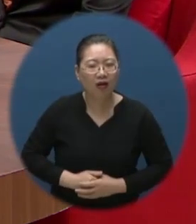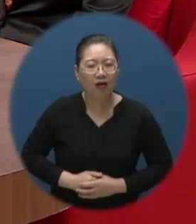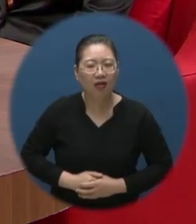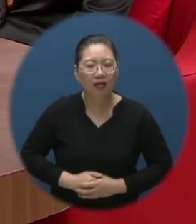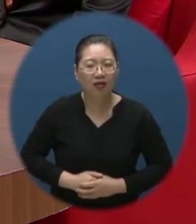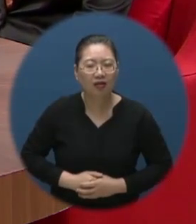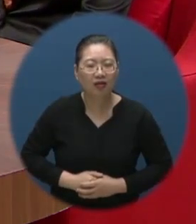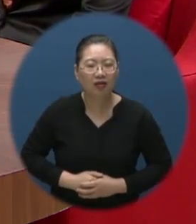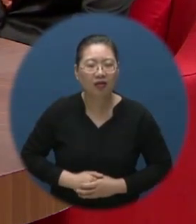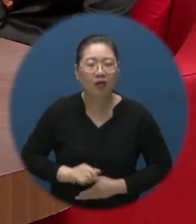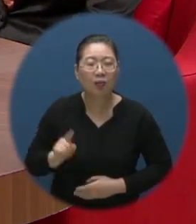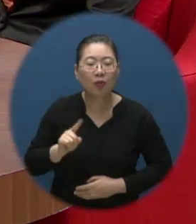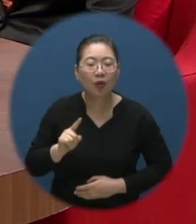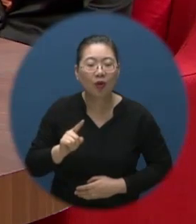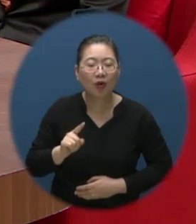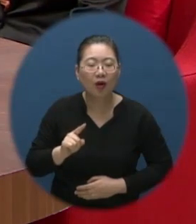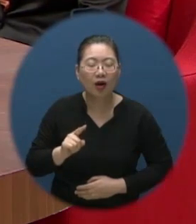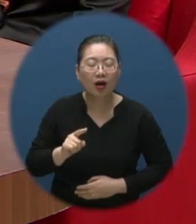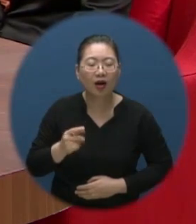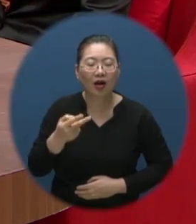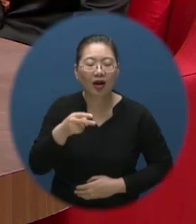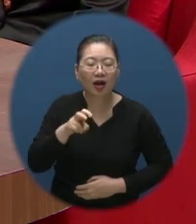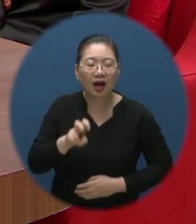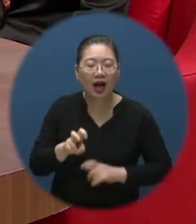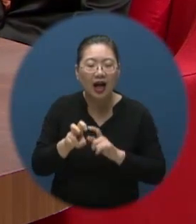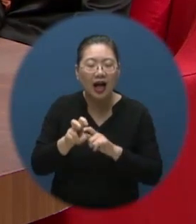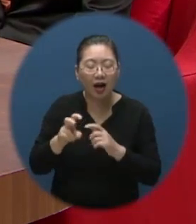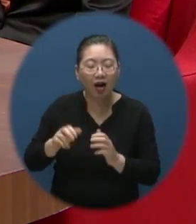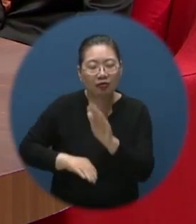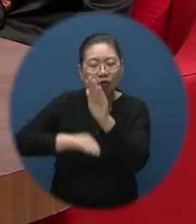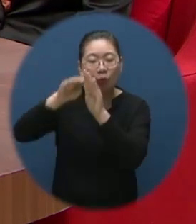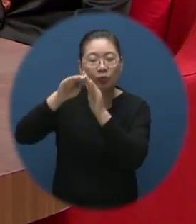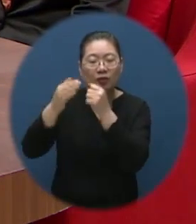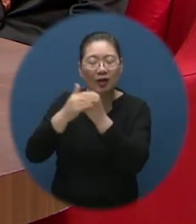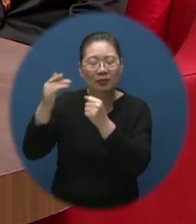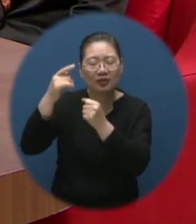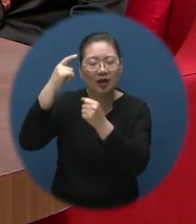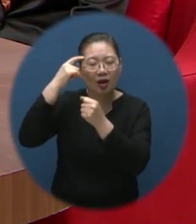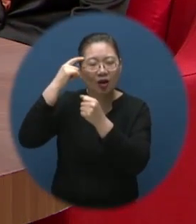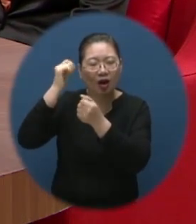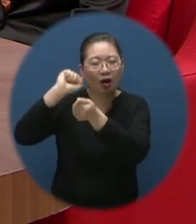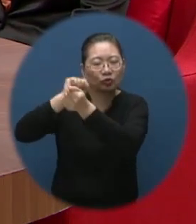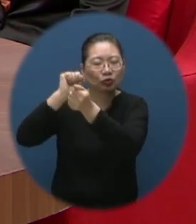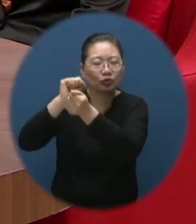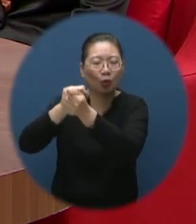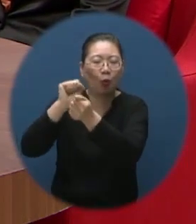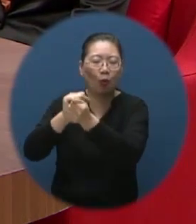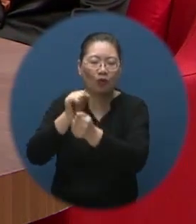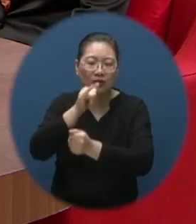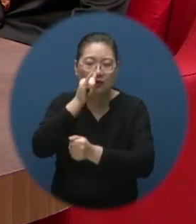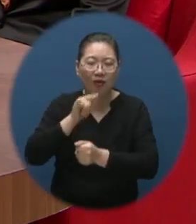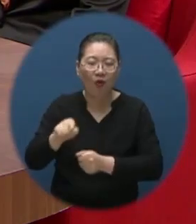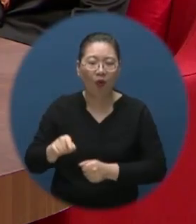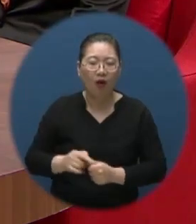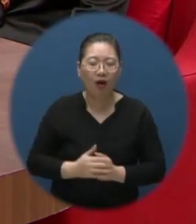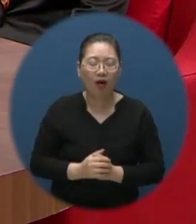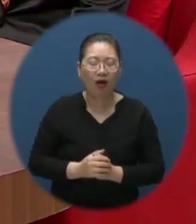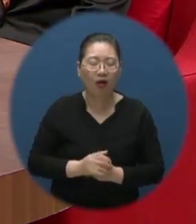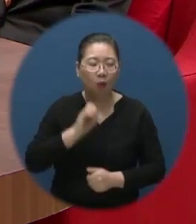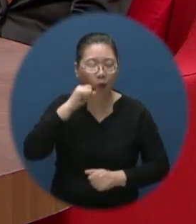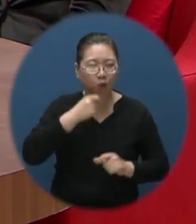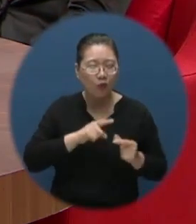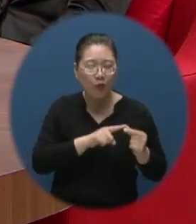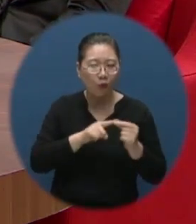담골. 골 올르는 거를. 예, 담이 넘쳐서. 담골 두통. 예. 어려운